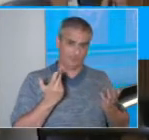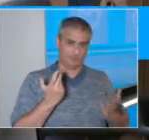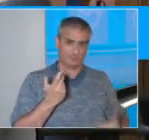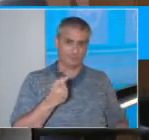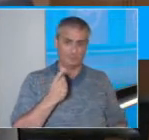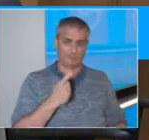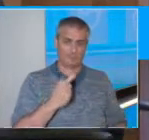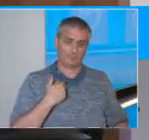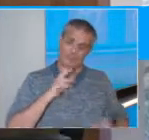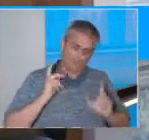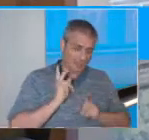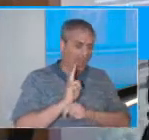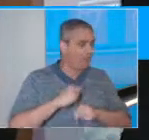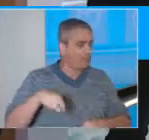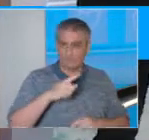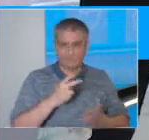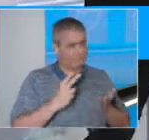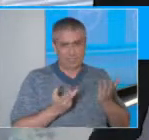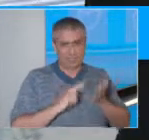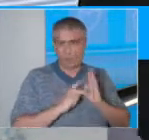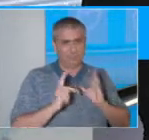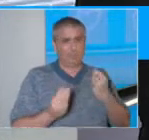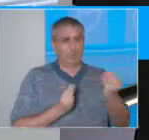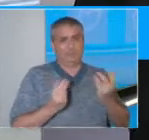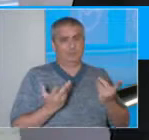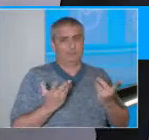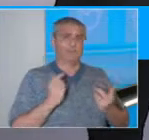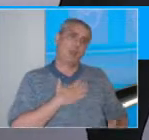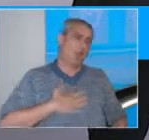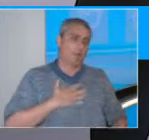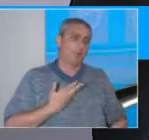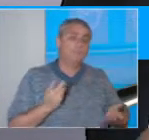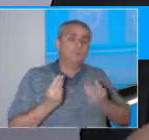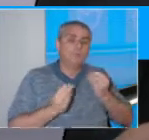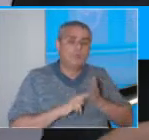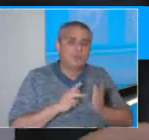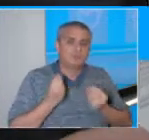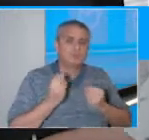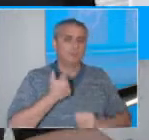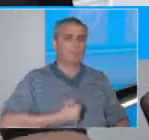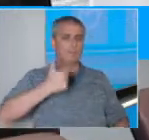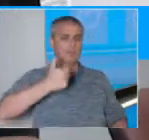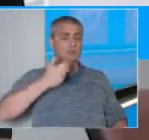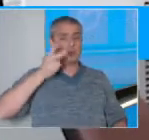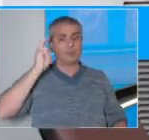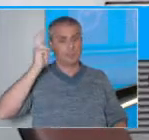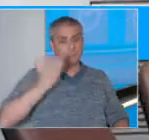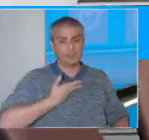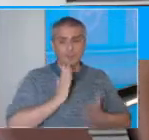לרימון, ואתם, אבל הפוליטיקה זה לא משחק של אי-נעימות. הפוליטיקה זה משחק של מנהיגות. בני גנץ לקח